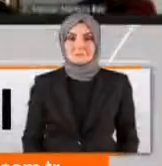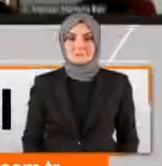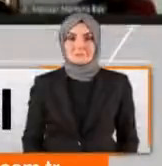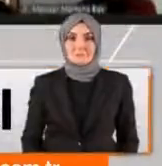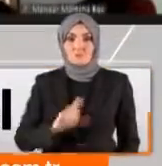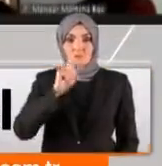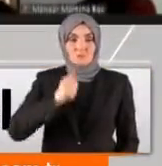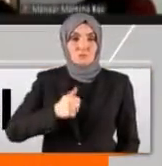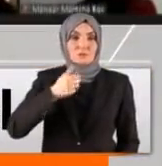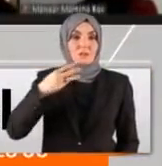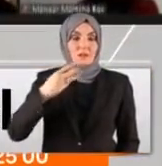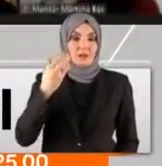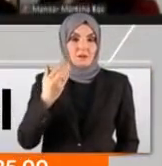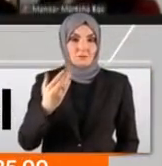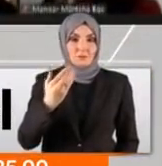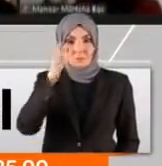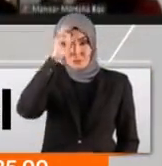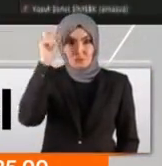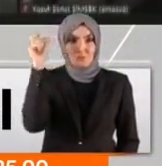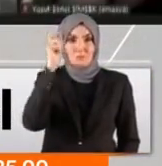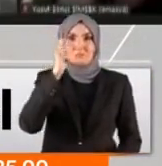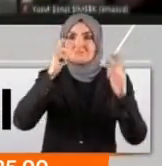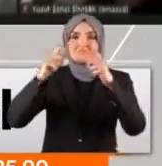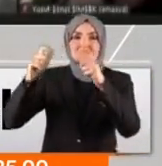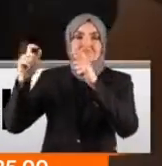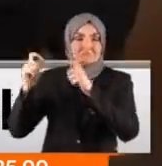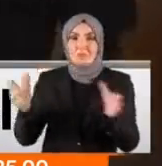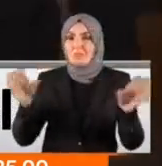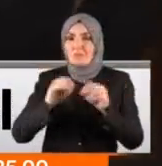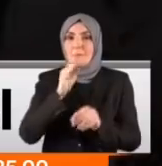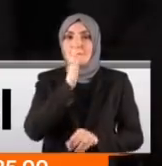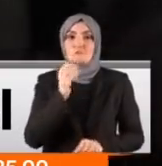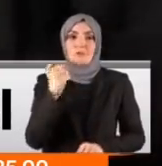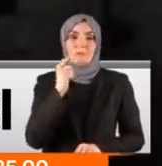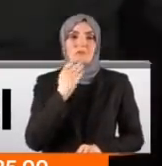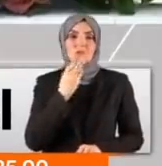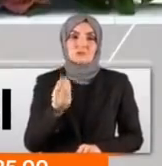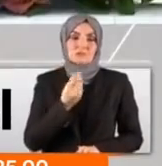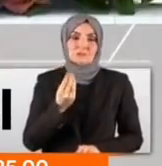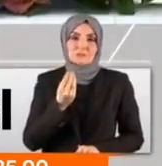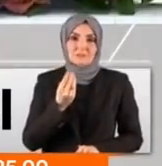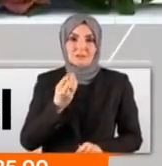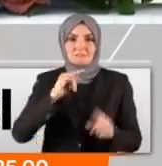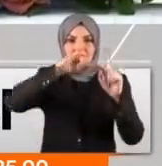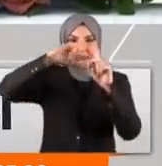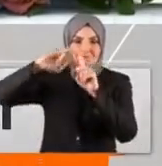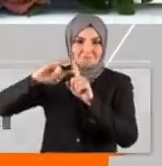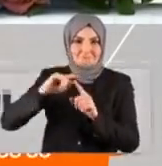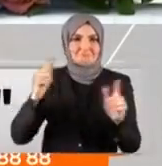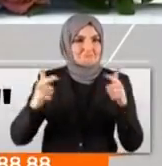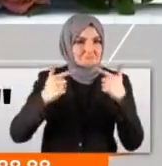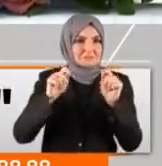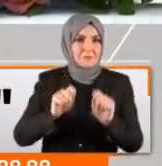bu çumhurbaşkanı Erdoğan Türkiye'nin dört bir tarafından 560 gençler video konferansla görüştü sayılarında